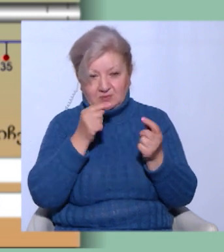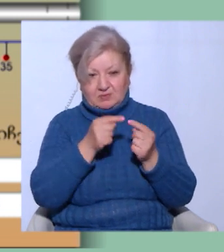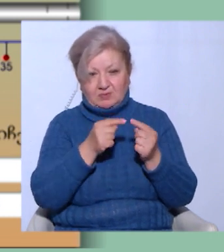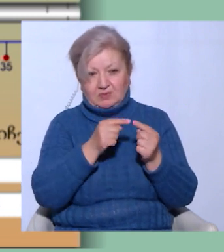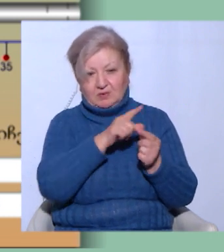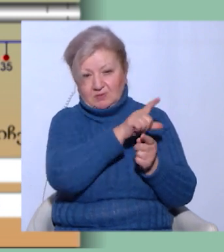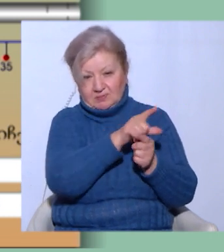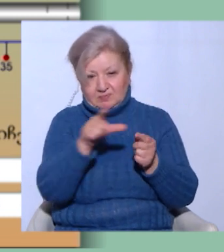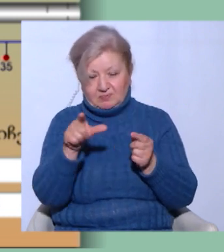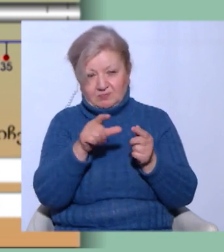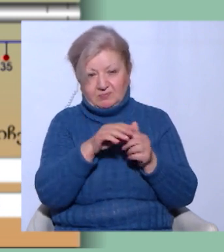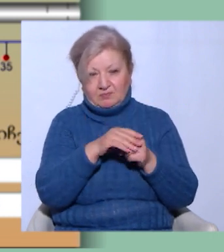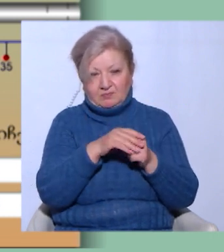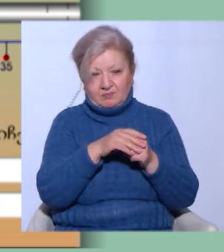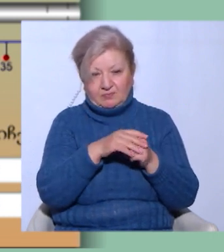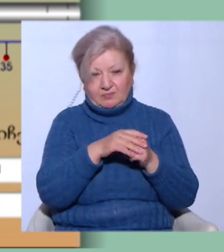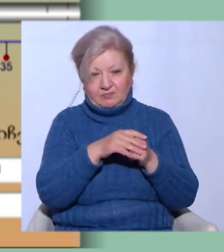პლატფორმის მართობულად